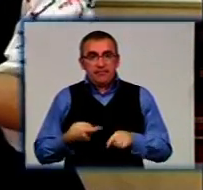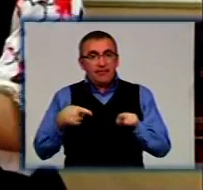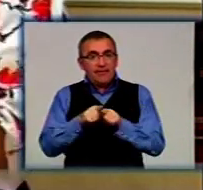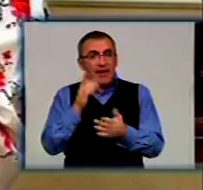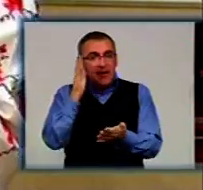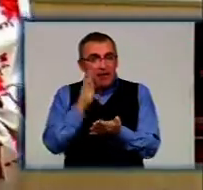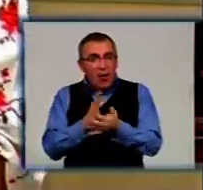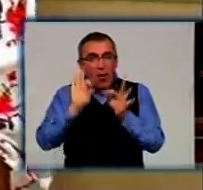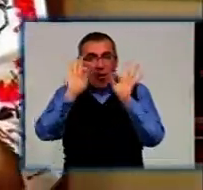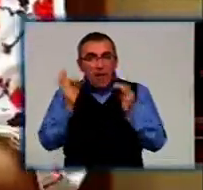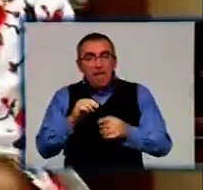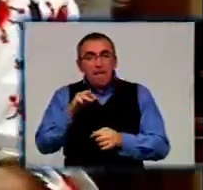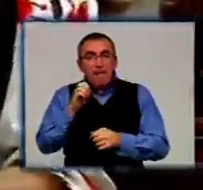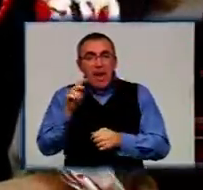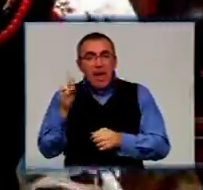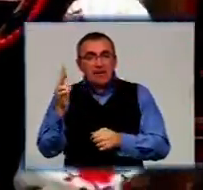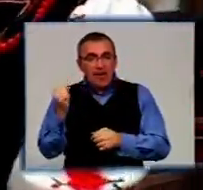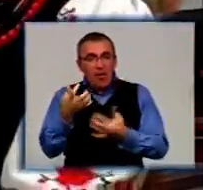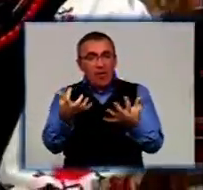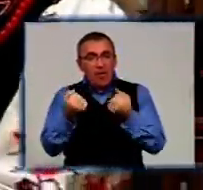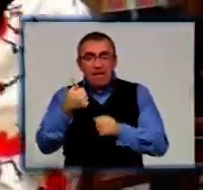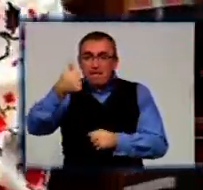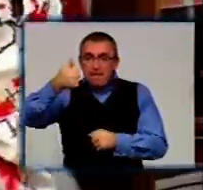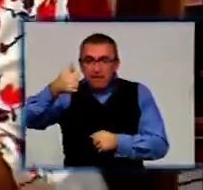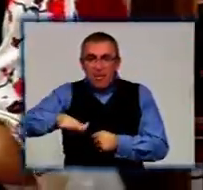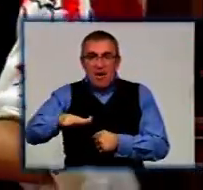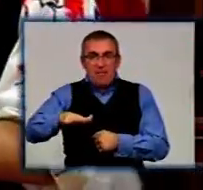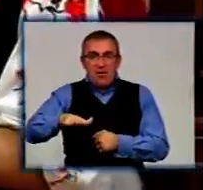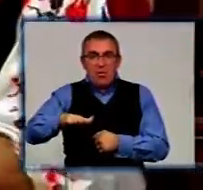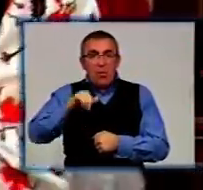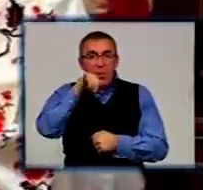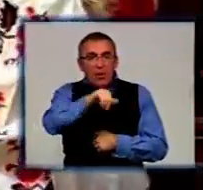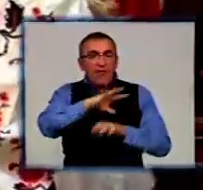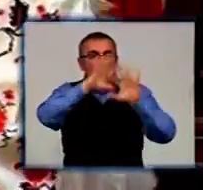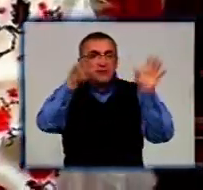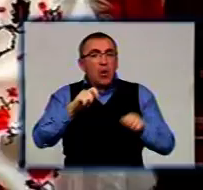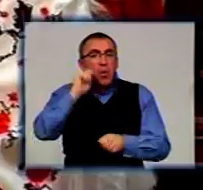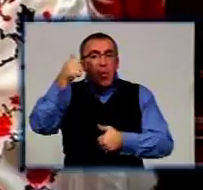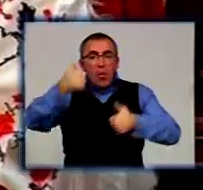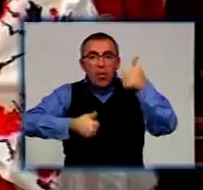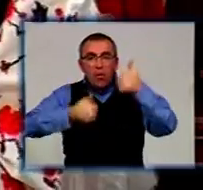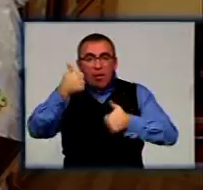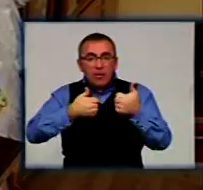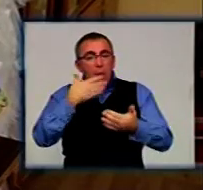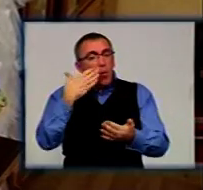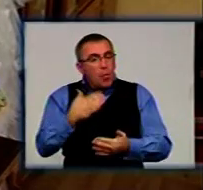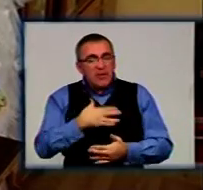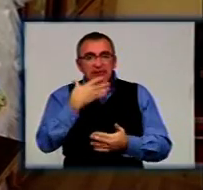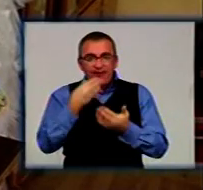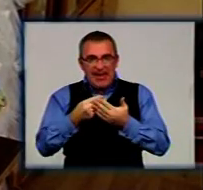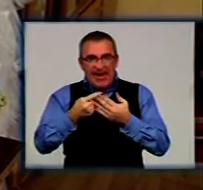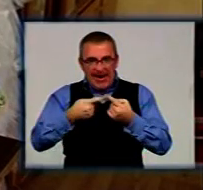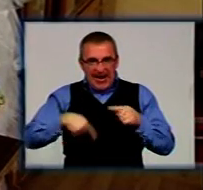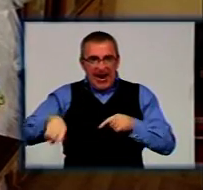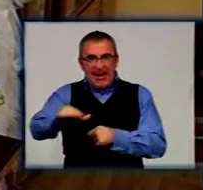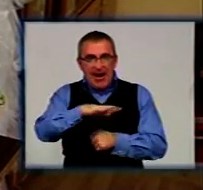Ось є такий образ Меланки. Вона отримала перше місце у всеукраїнському конкурсі «Знай, люби свій край». Меланка – єдина поки